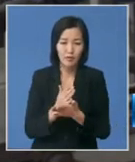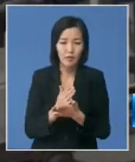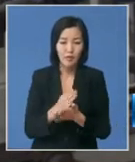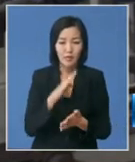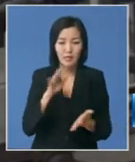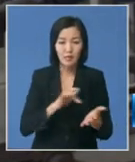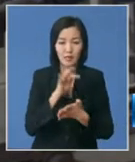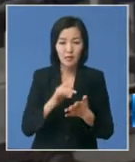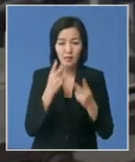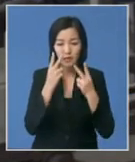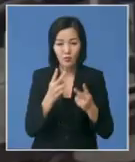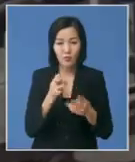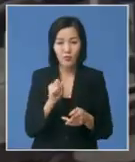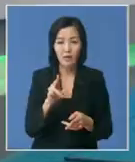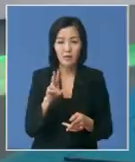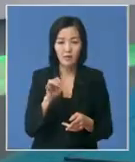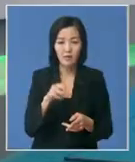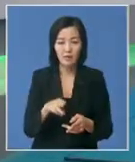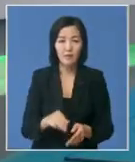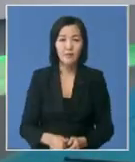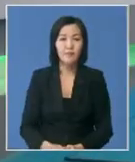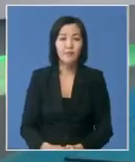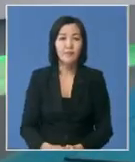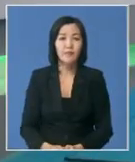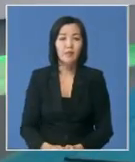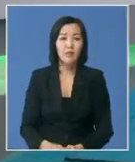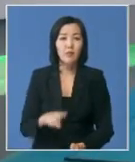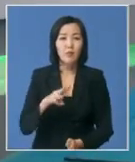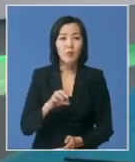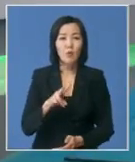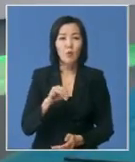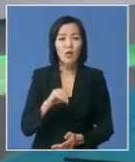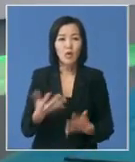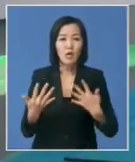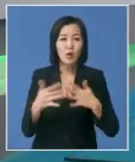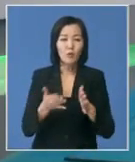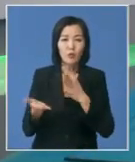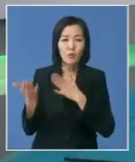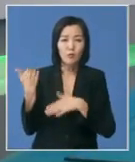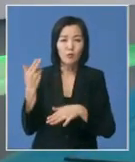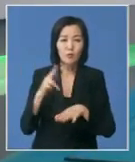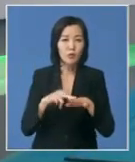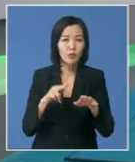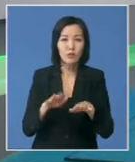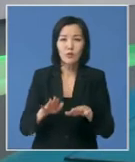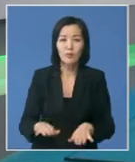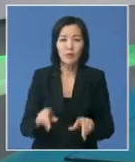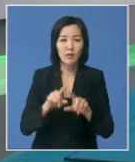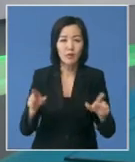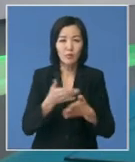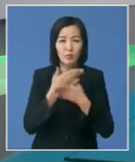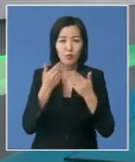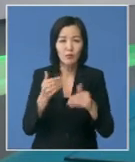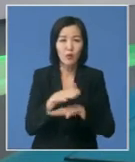Текел қаласындағы Ақниет. Молалы ауылында бұрын соңды учаскелік полиция пункті болып көрмепті.